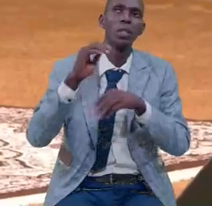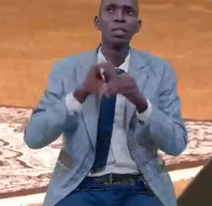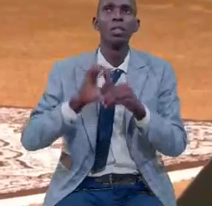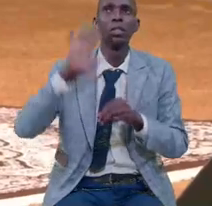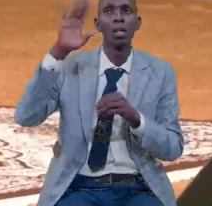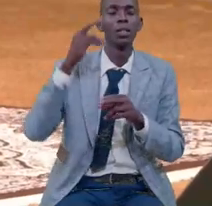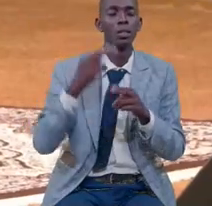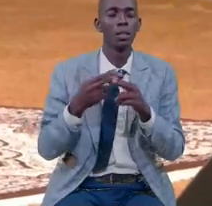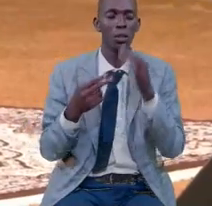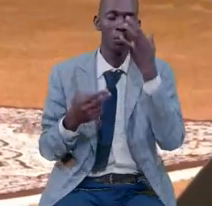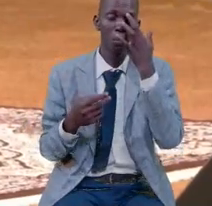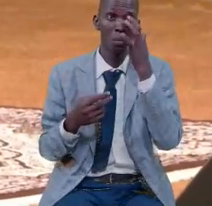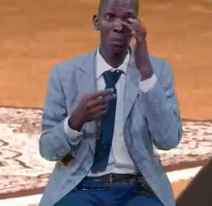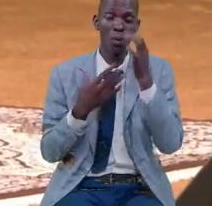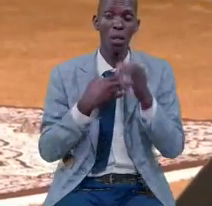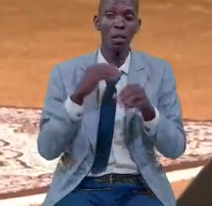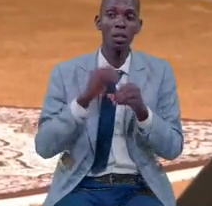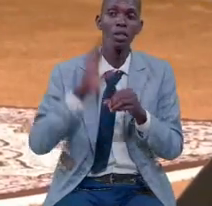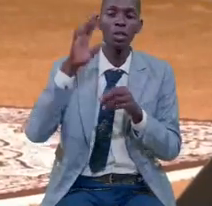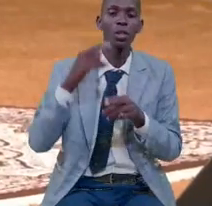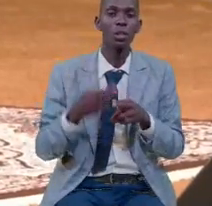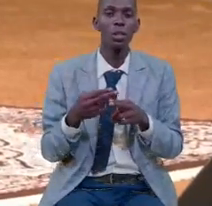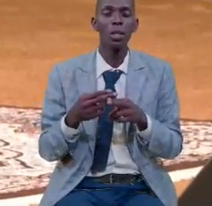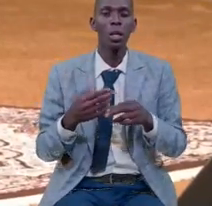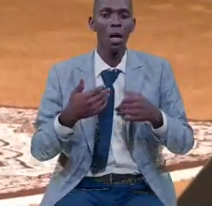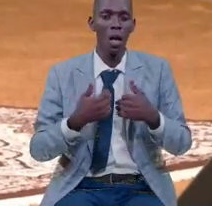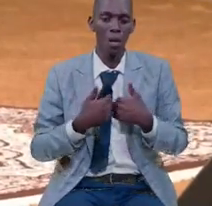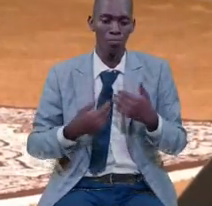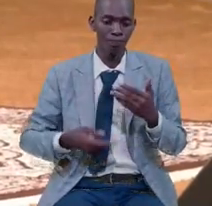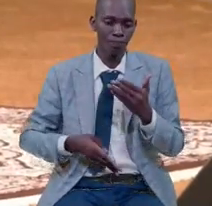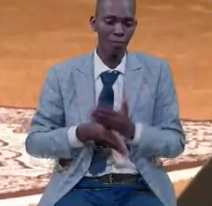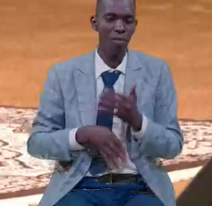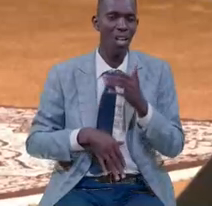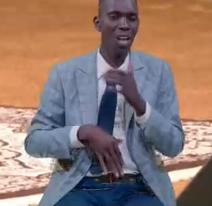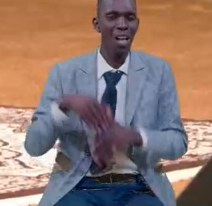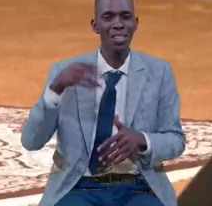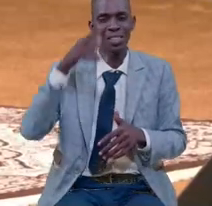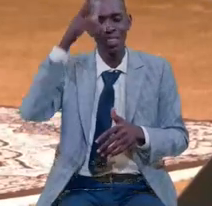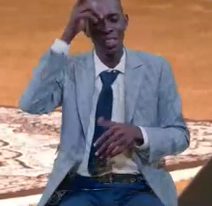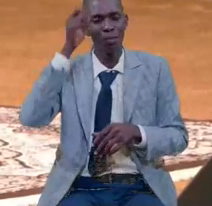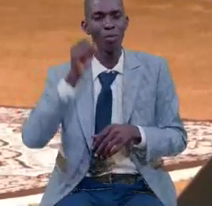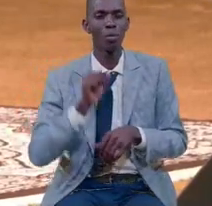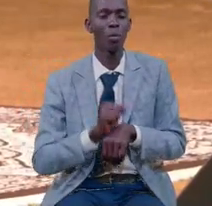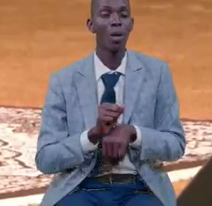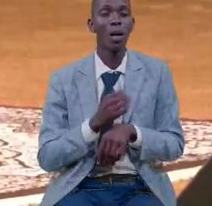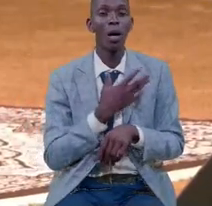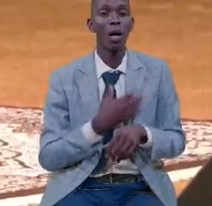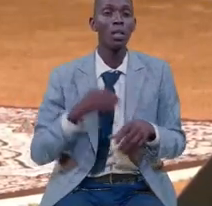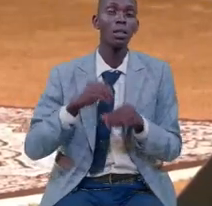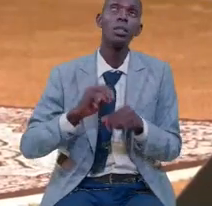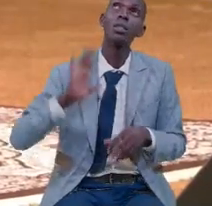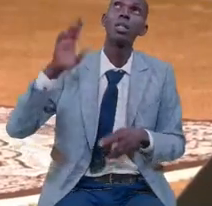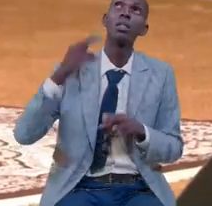n'avons-nous pas prophétisé par ton nom? N'avons-nous pas chassé des démons par ton nom?